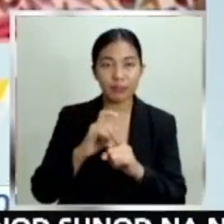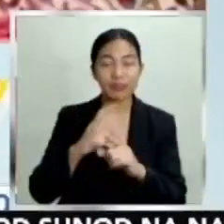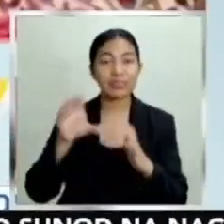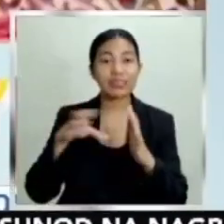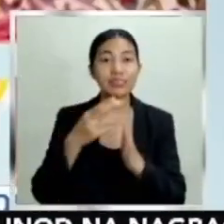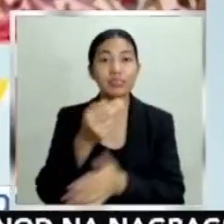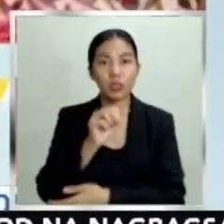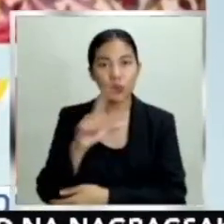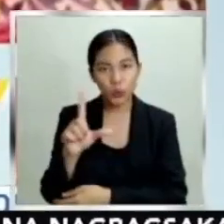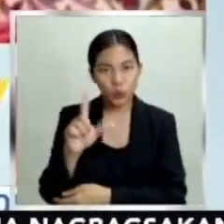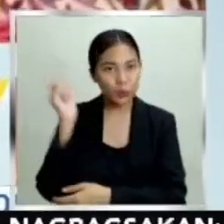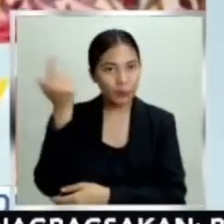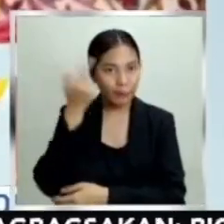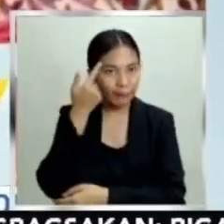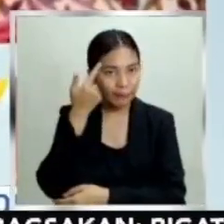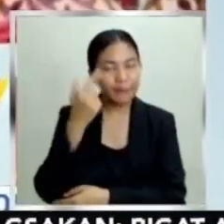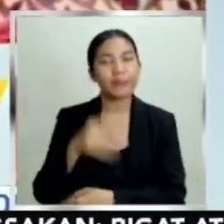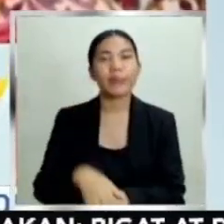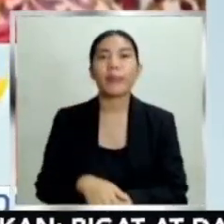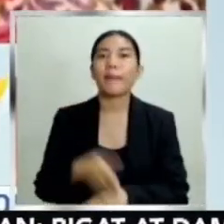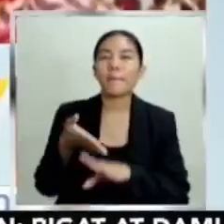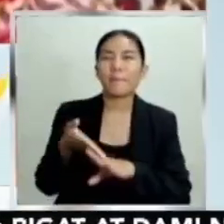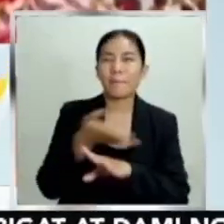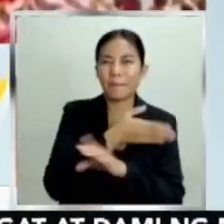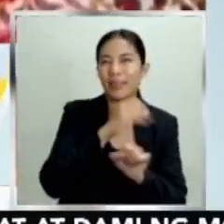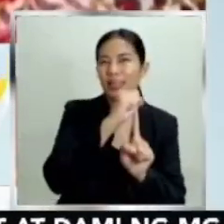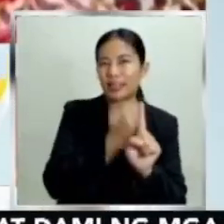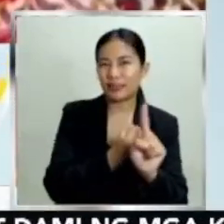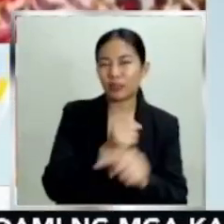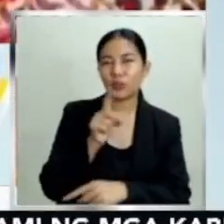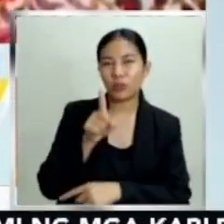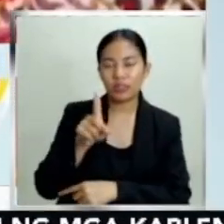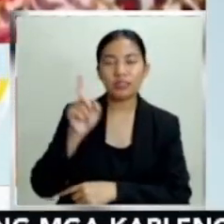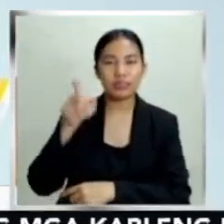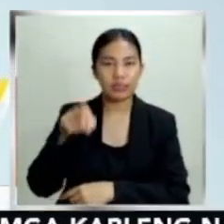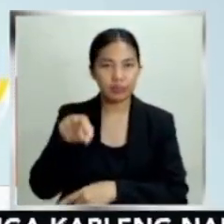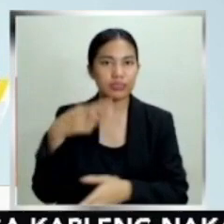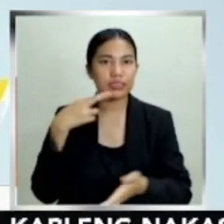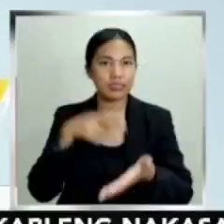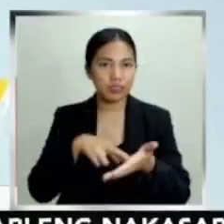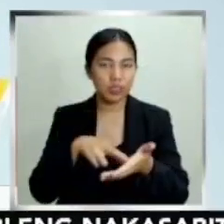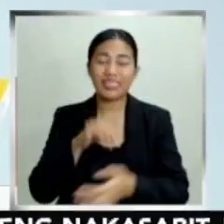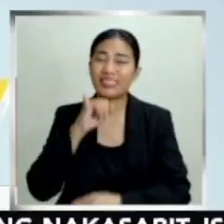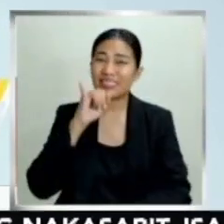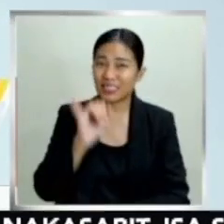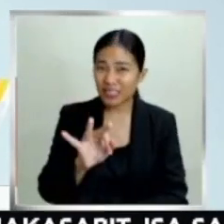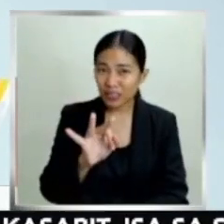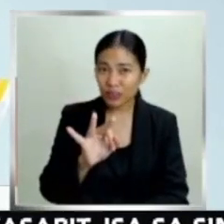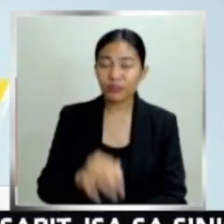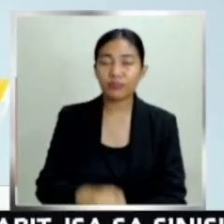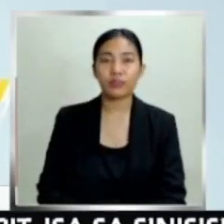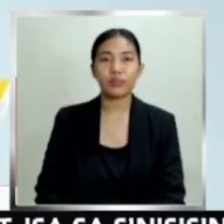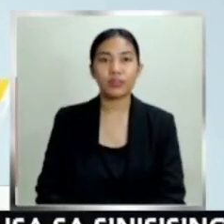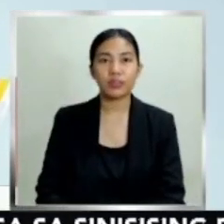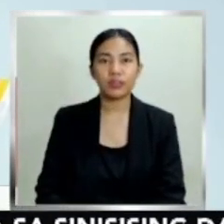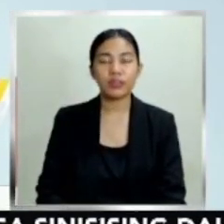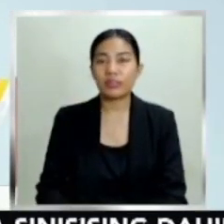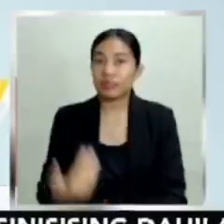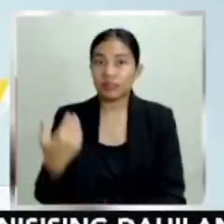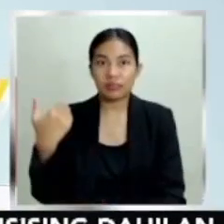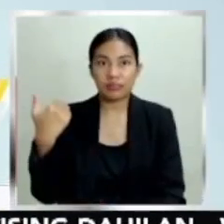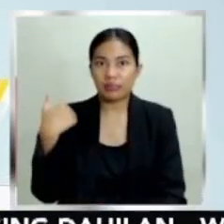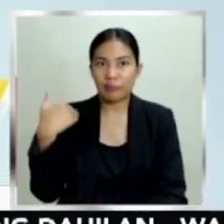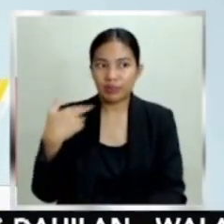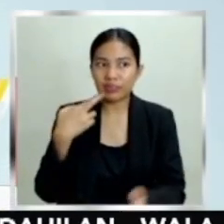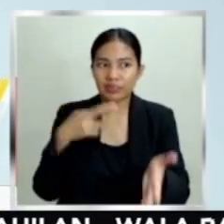po bago mag-September 1, ay sana po nakapag-rehistro na sila. Kung sakasakali po na hindi po sila makapagparehistro before September 1, pwede pa po bang